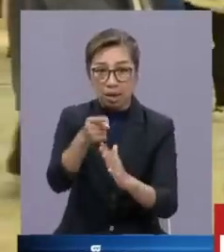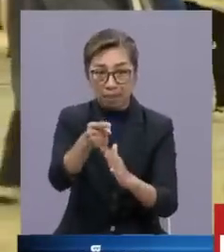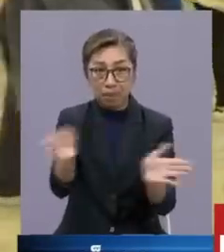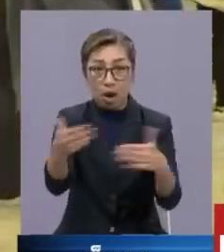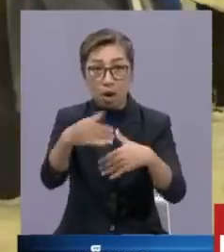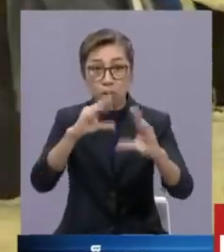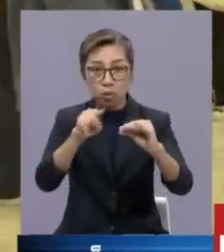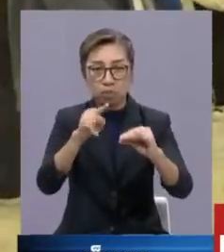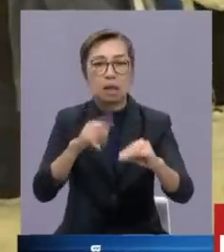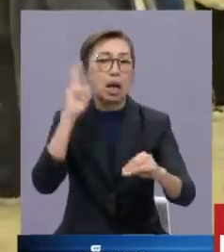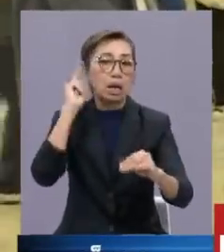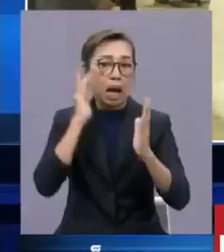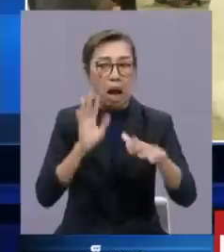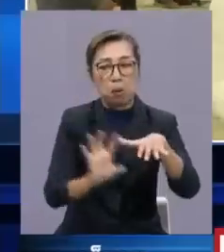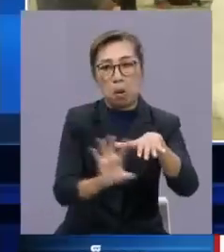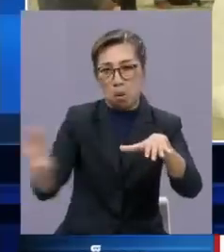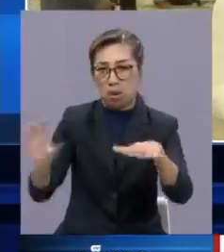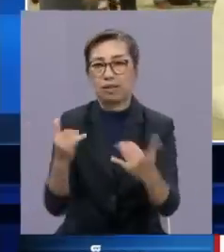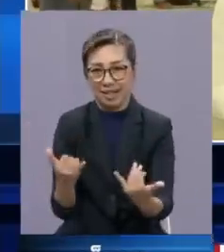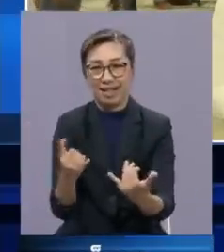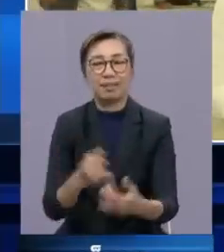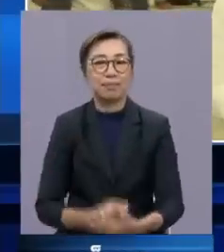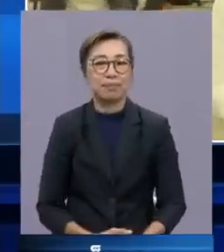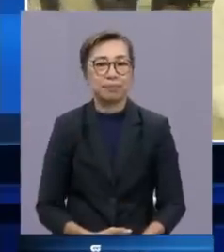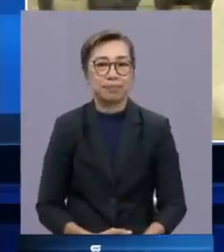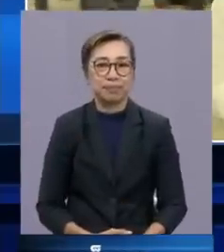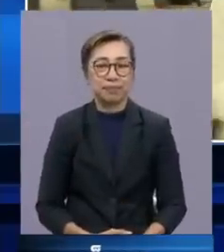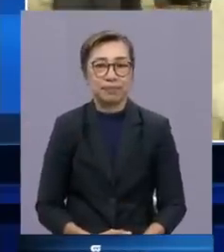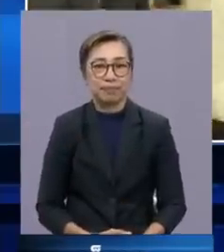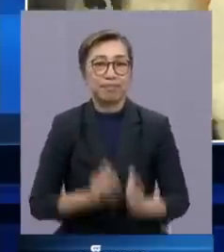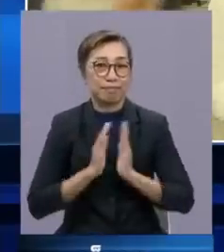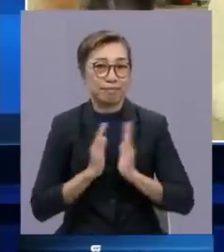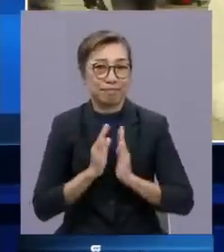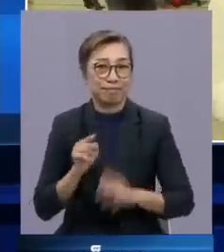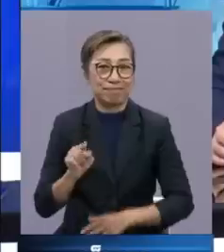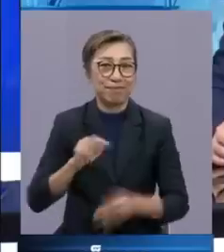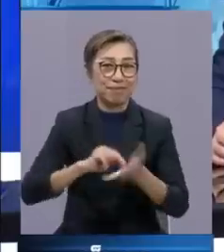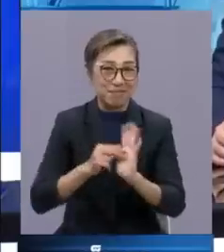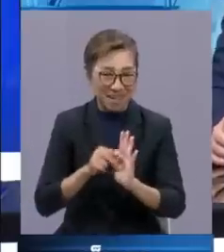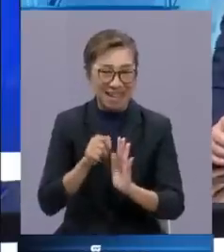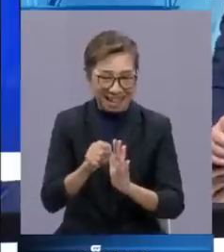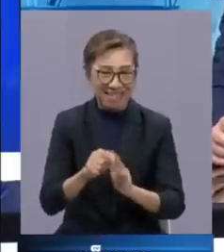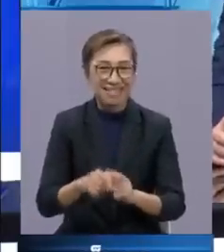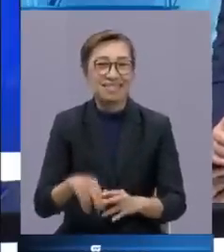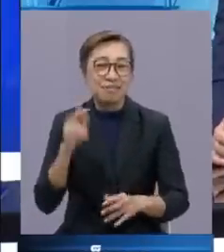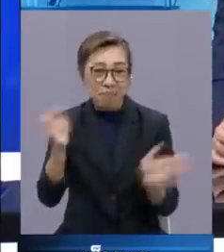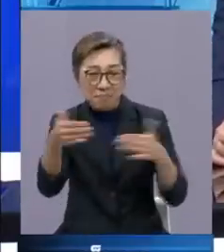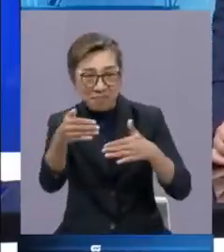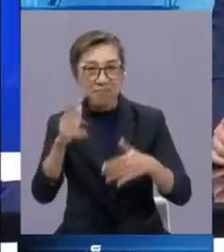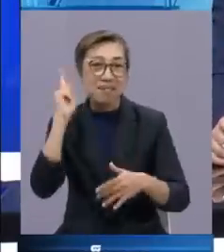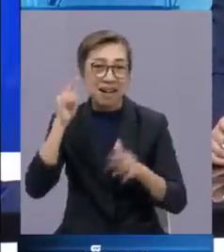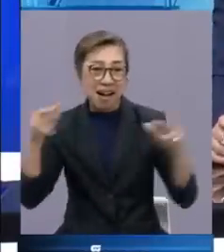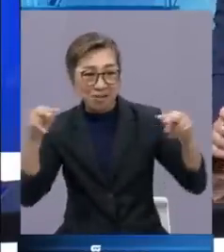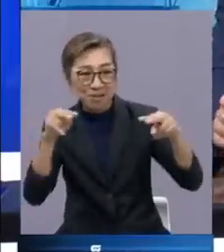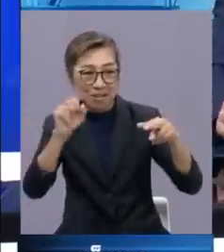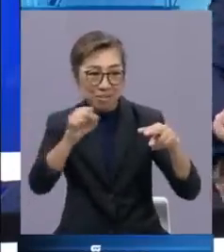กจากห้องประชุมแล้วค่ะทั้งหมดคือบรรยากาศที่เกิดขึ้นที่นี่ค่ะ ครับคุณอัญชลีฮะเริ่มเชิญออก ใช่ก็น่าจะดุเดือดพอสม